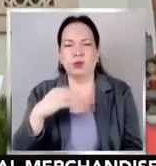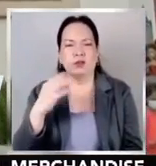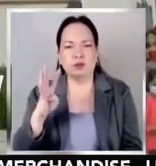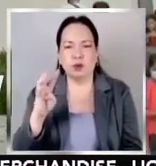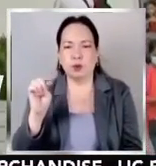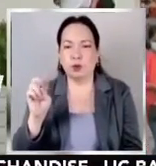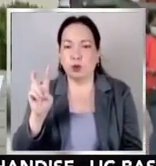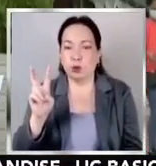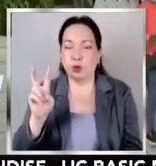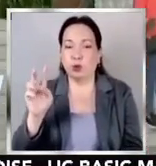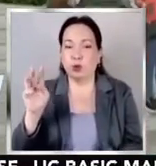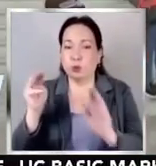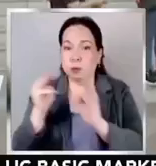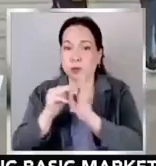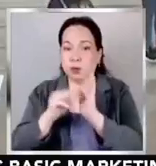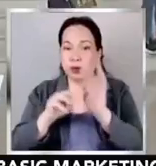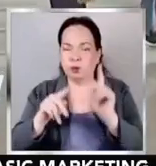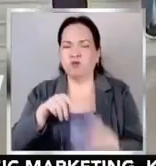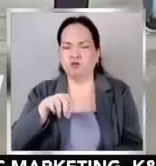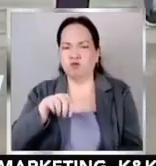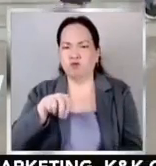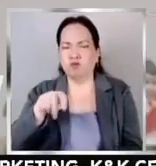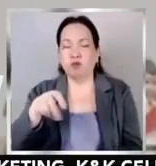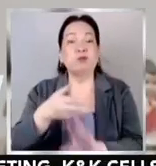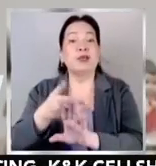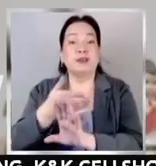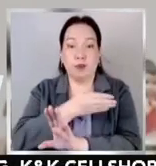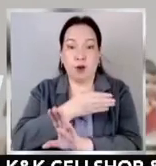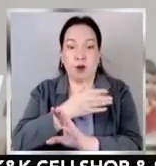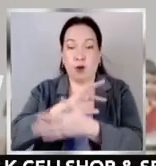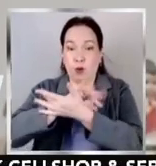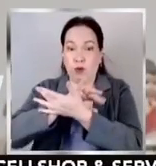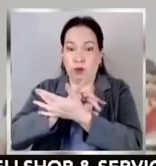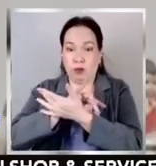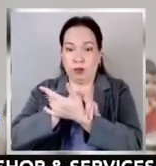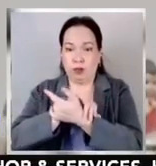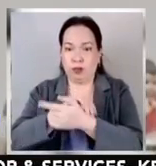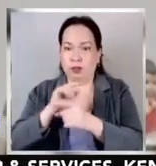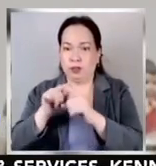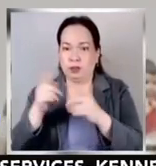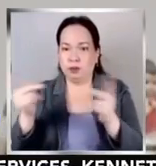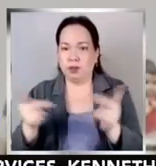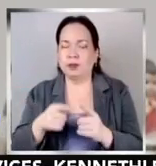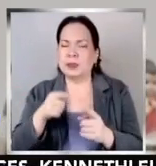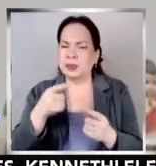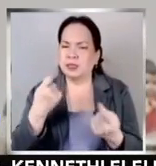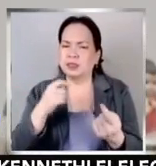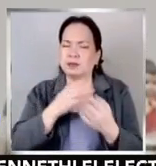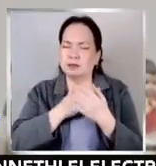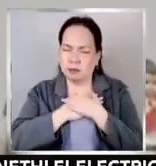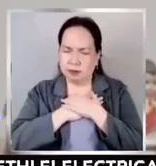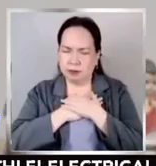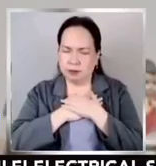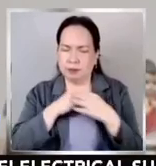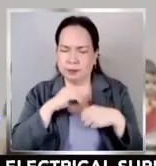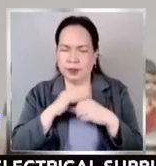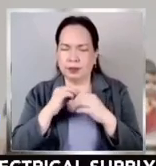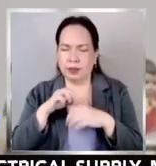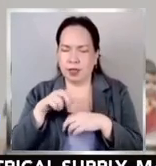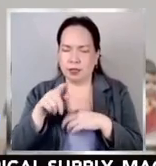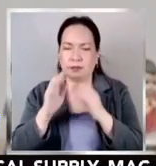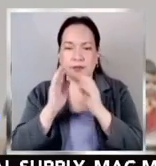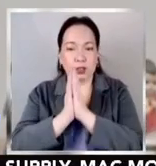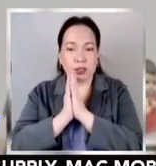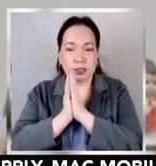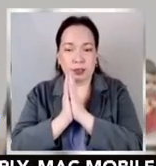na deboto dito sa Antipolo mula sa iba't ibang lugar. Talagang isa puso po natin na ito ay pananalangin,